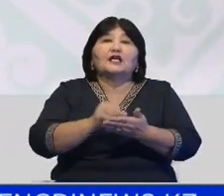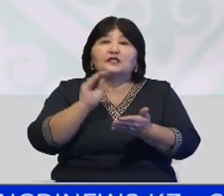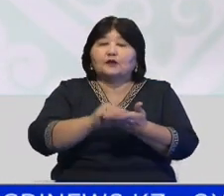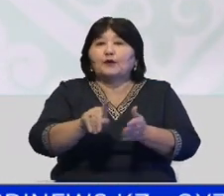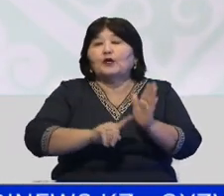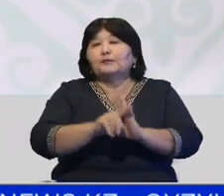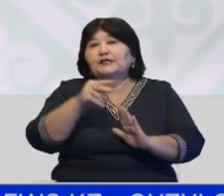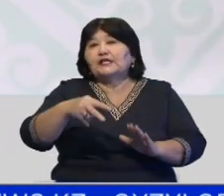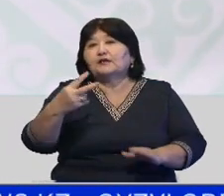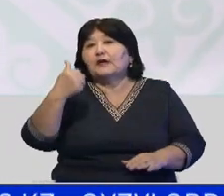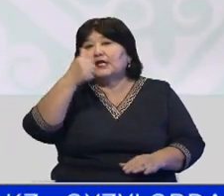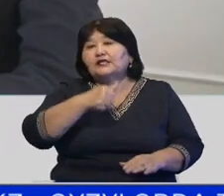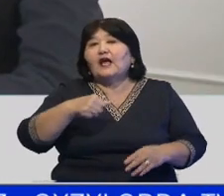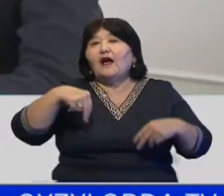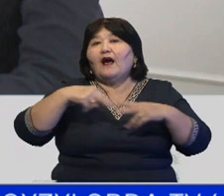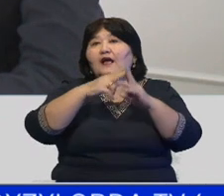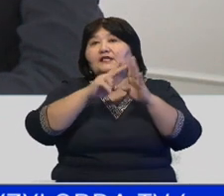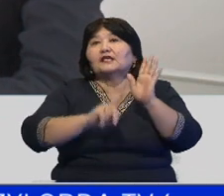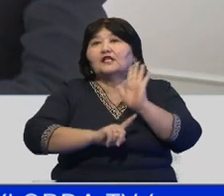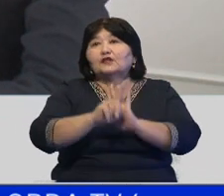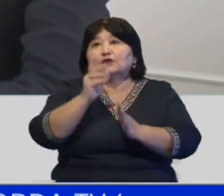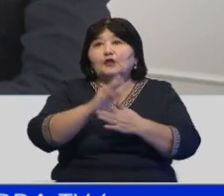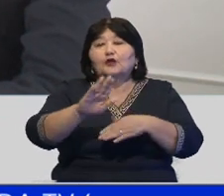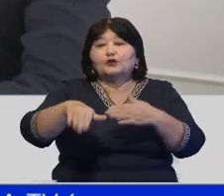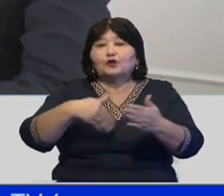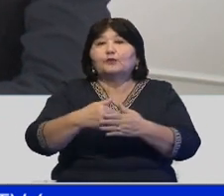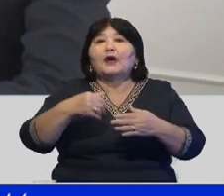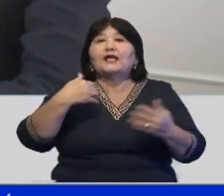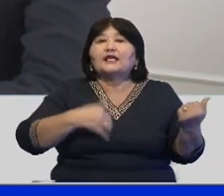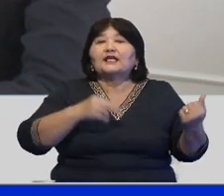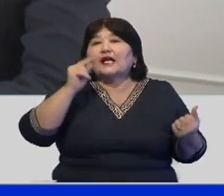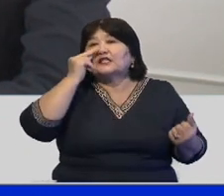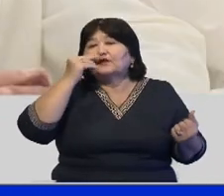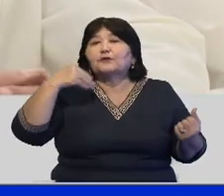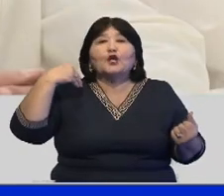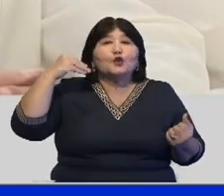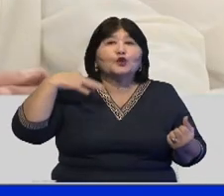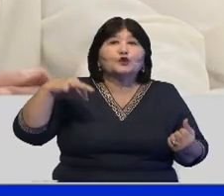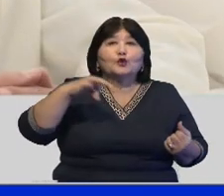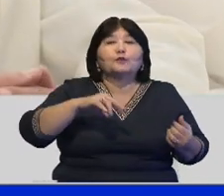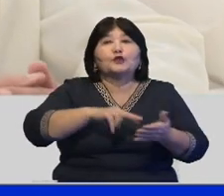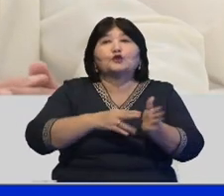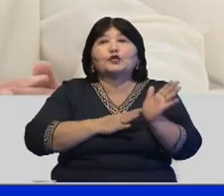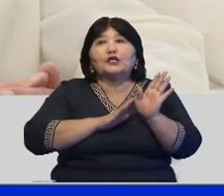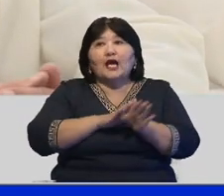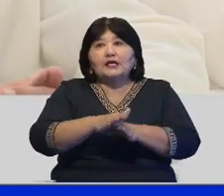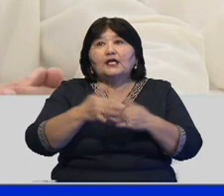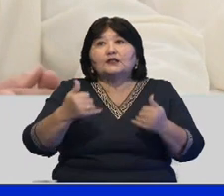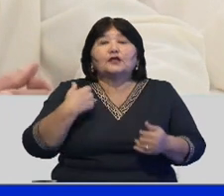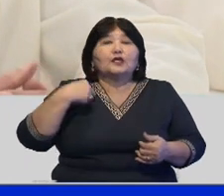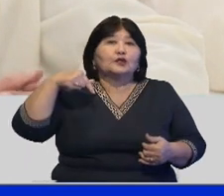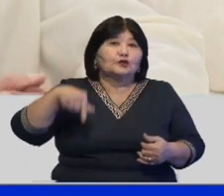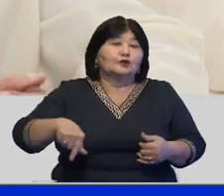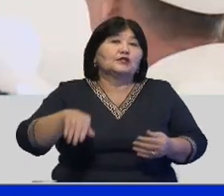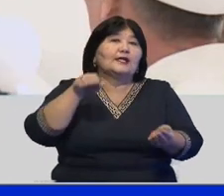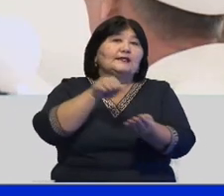бастама 2022 жылы Астанада жолға қойылған. Содан бері Тараз, Шымкент және Түркістан өңірлерінде жүзеге асырылып, енді Сыр